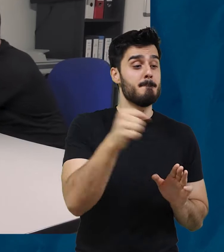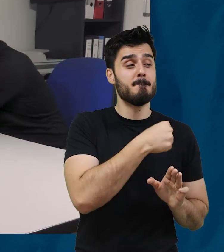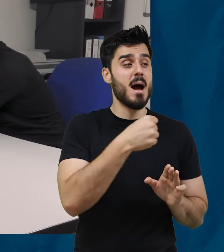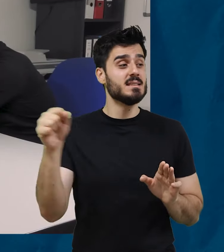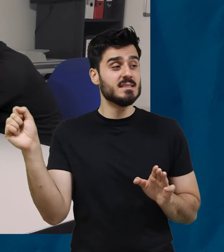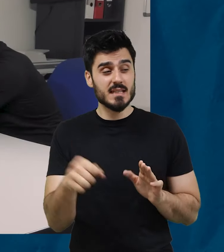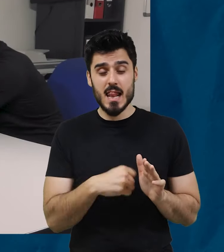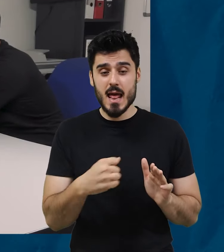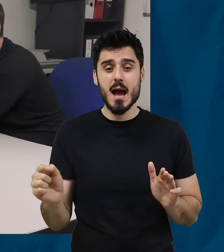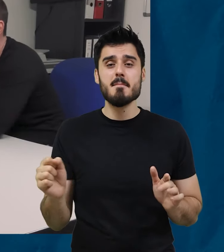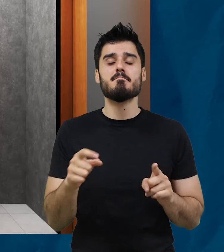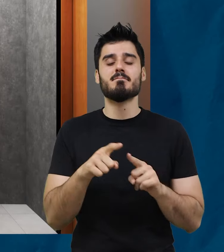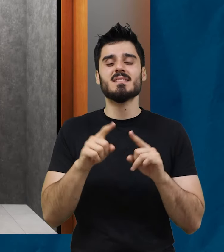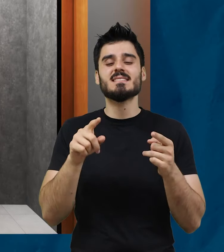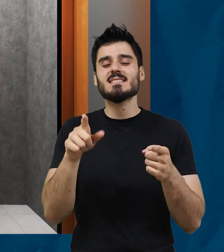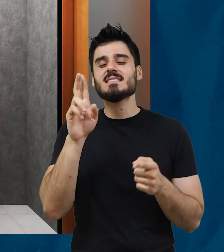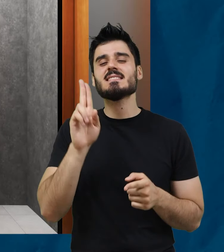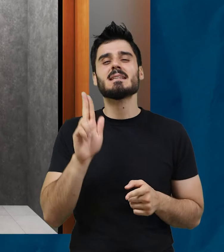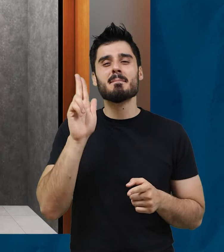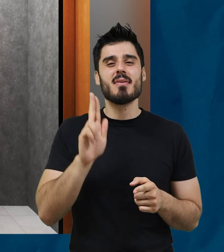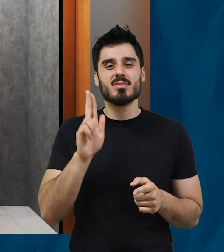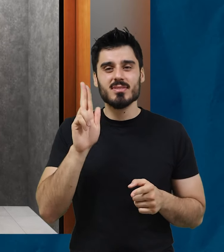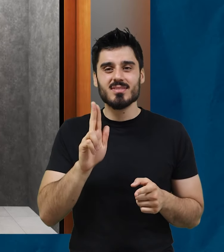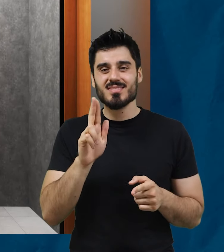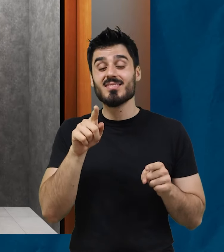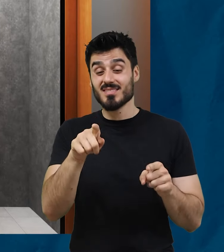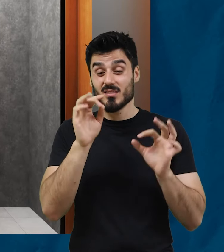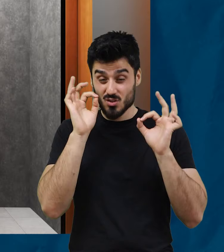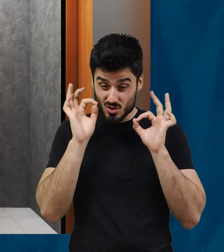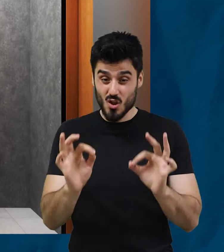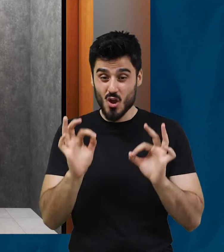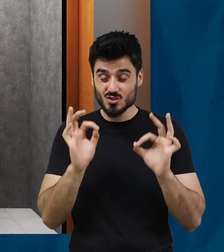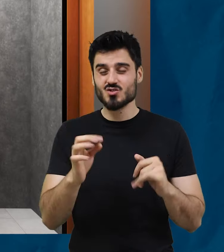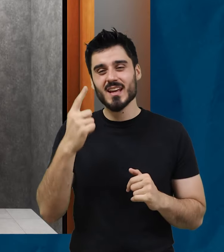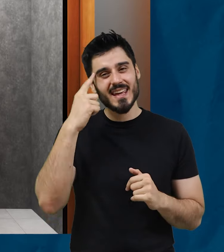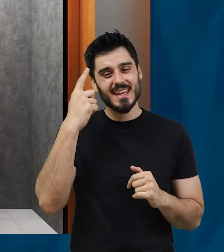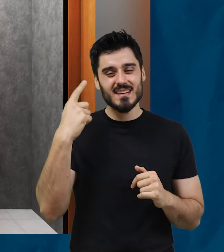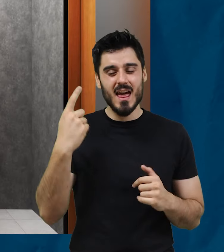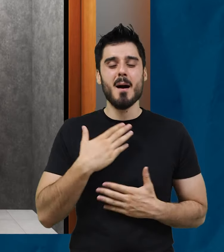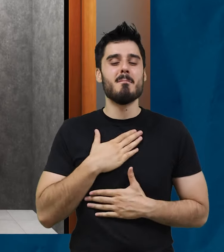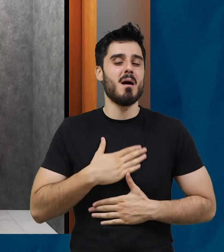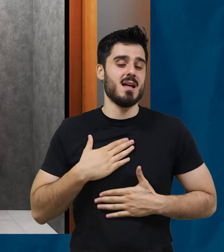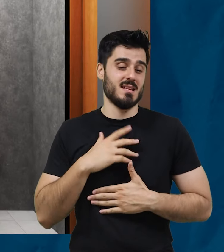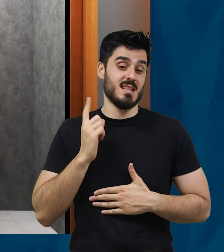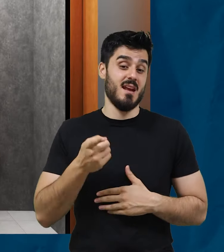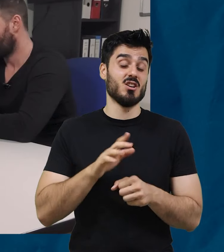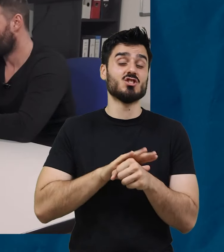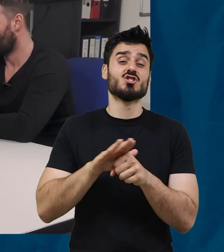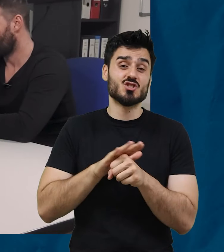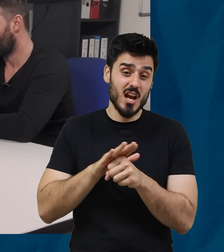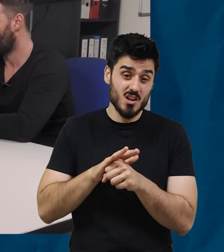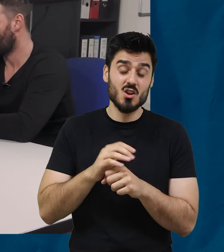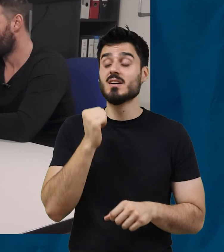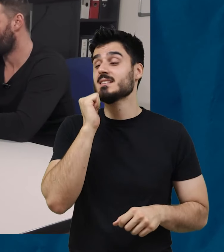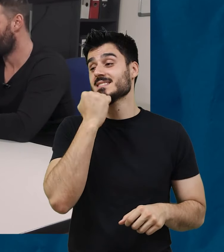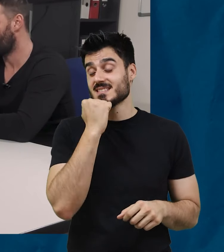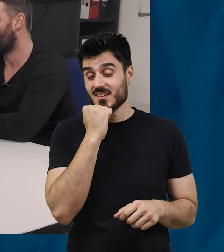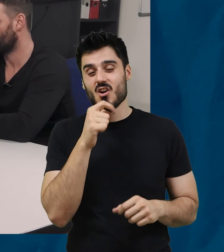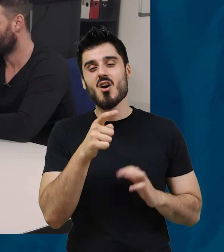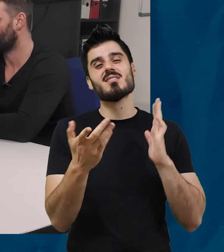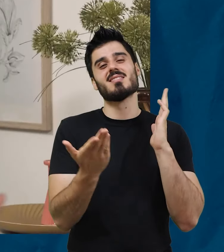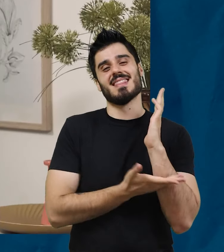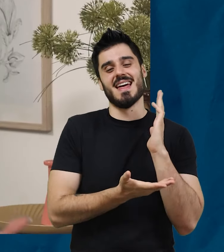се вижда. Тази циментовата, която. Да, точно така. Като идеята за банята е да имаме черното, сивото и този